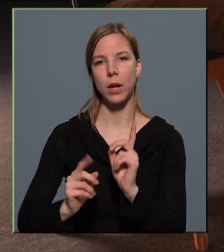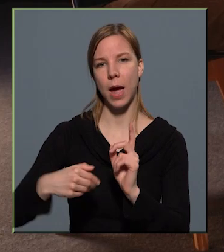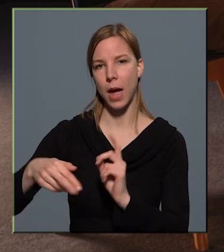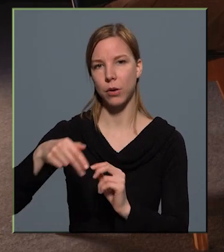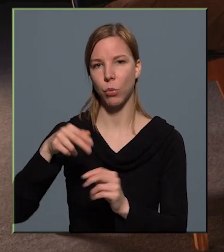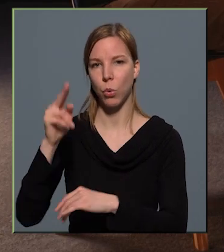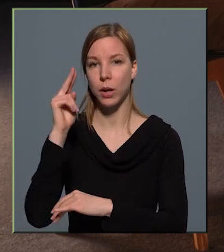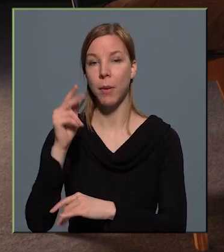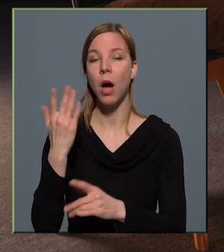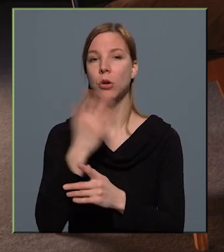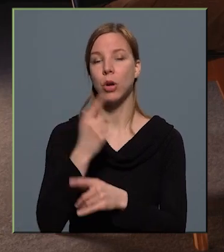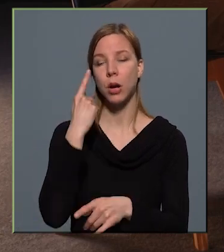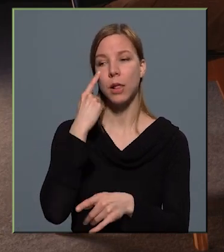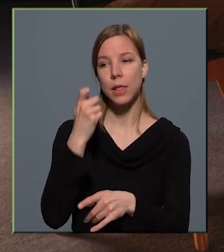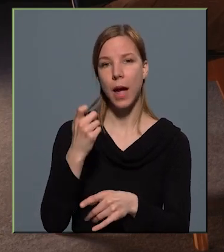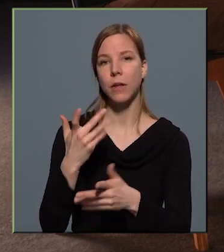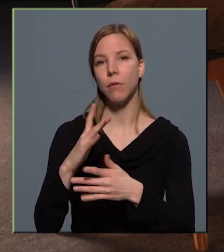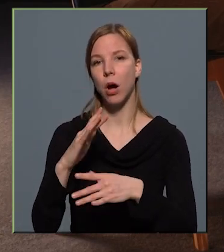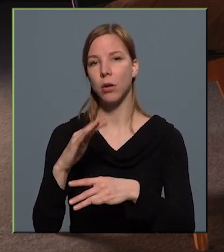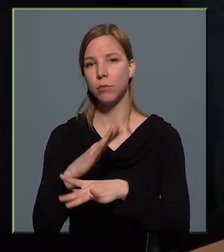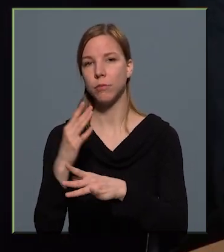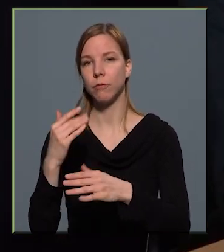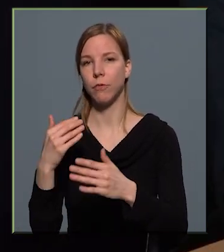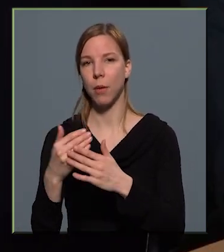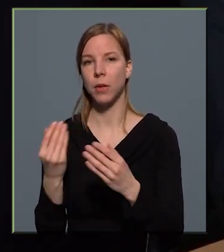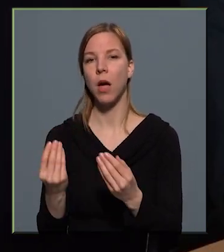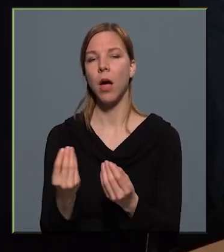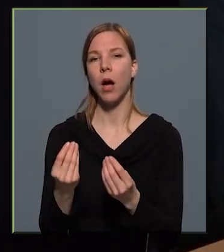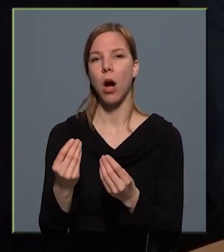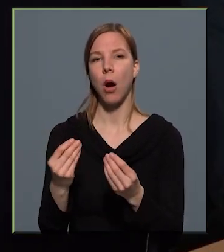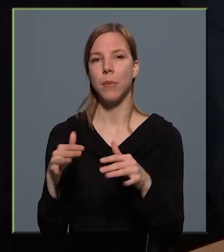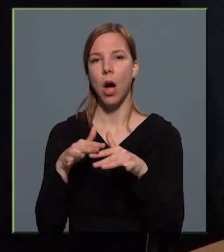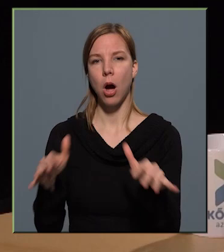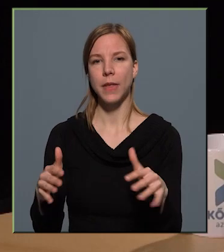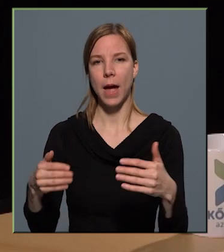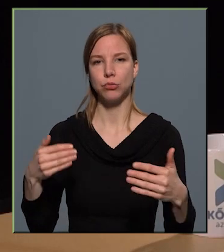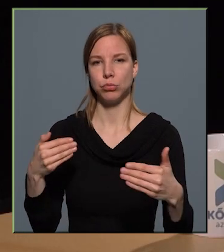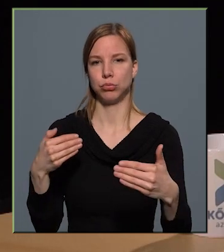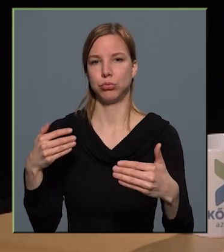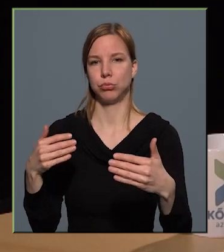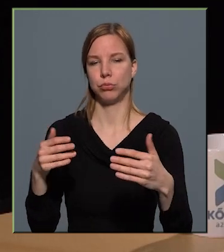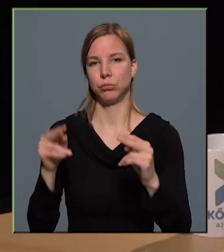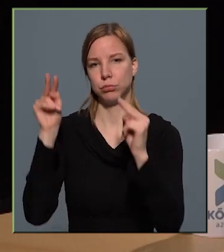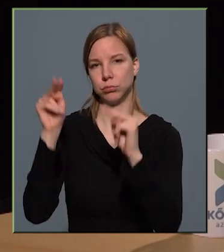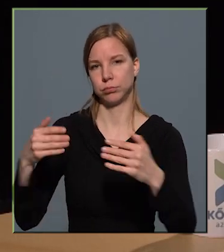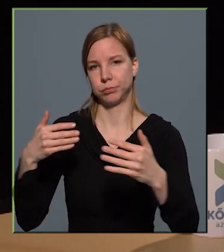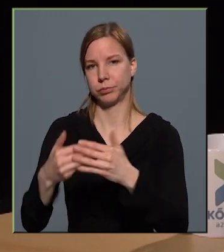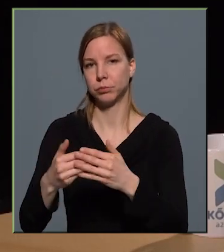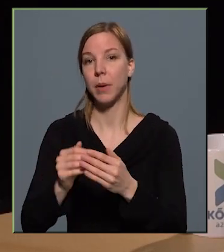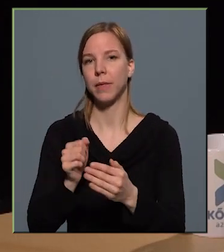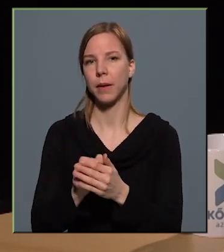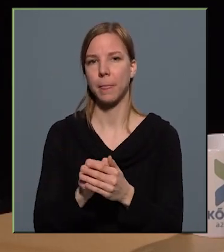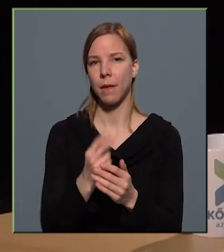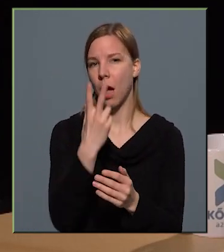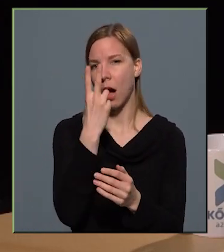csak lát valamit, vagy érzékel valamit, meddig terjed a hatásköre? Hát gyakorlatilag a rendőrnek